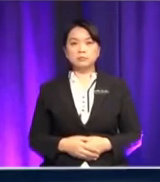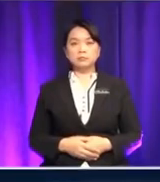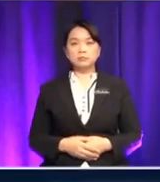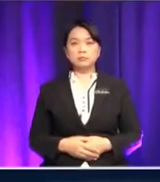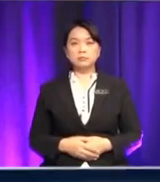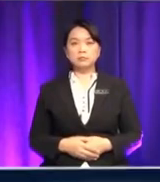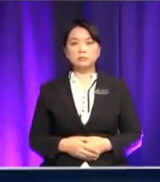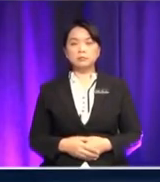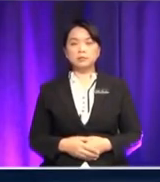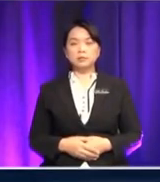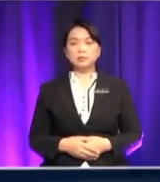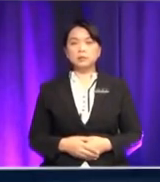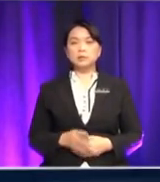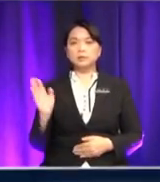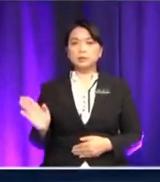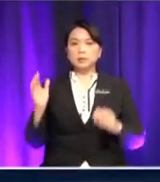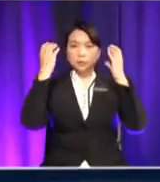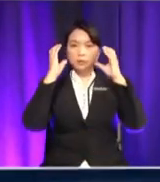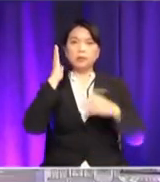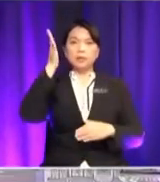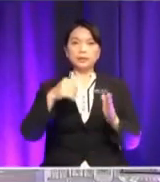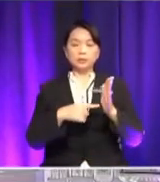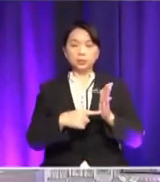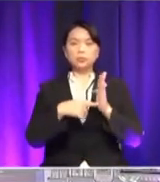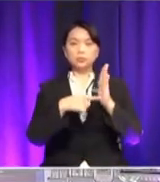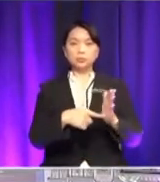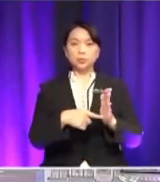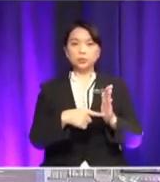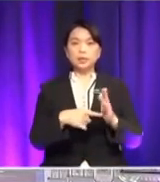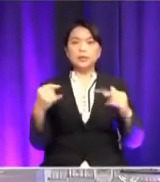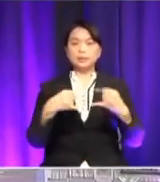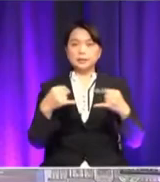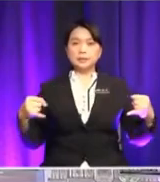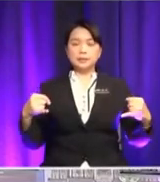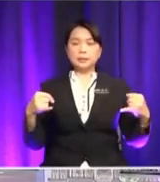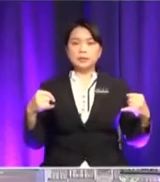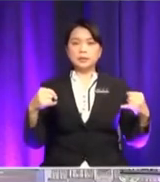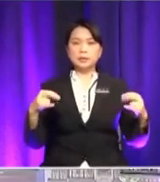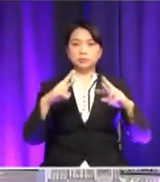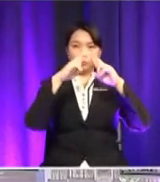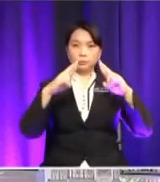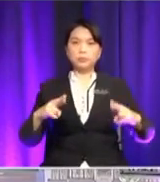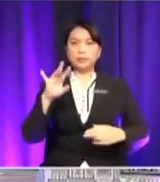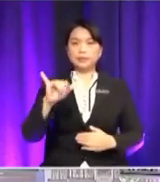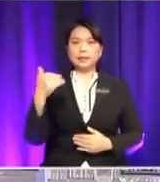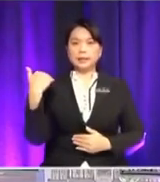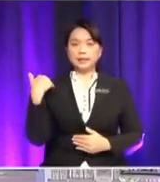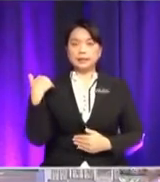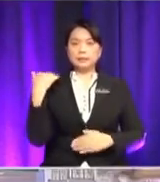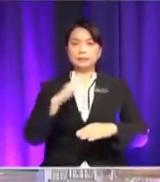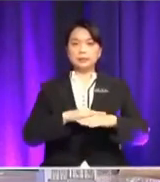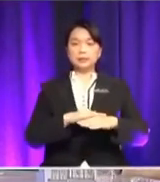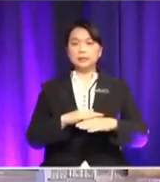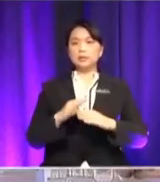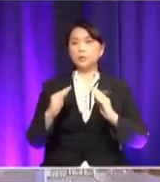Perancis Tuh Disini saya akan tunjukkan di punya jenis bumbu yang terdapat pada model ke bentuk bangunan ini boleh